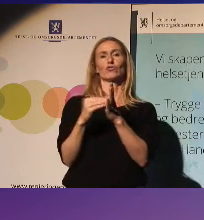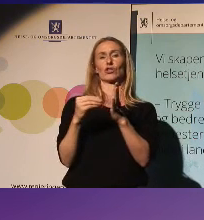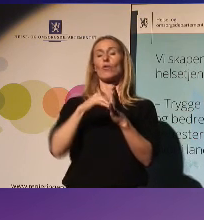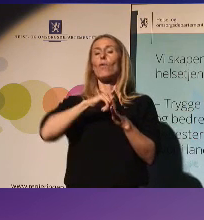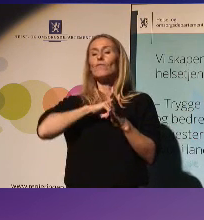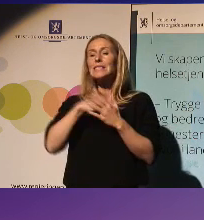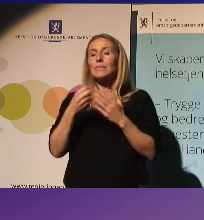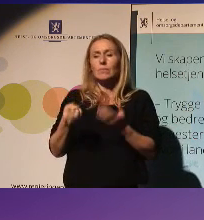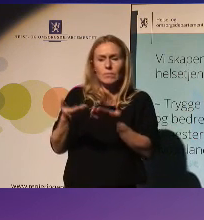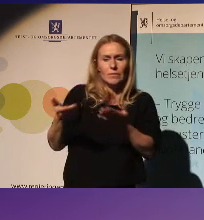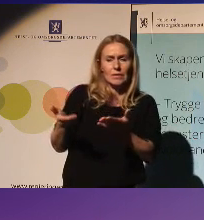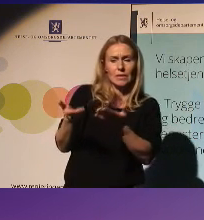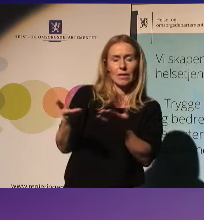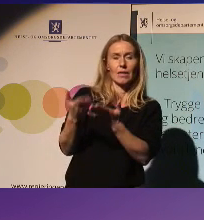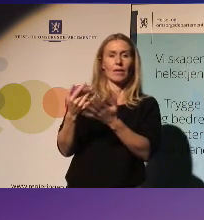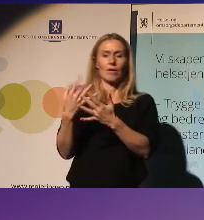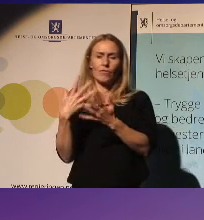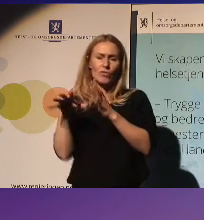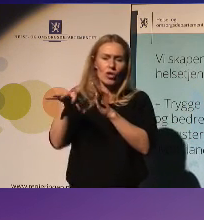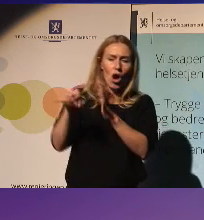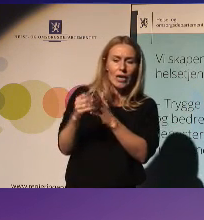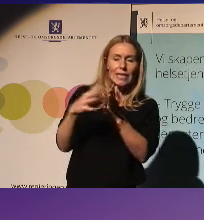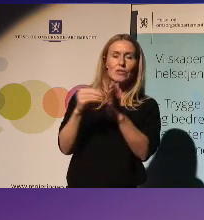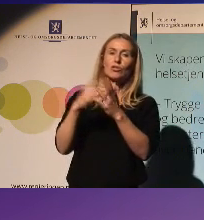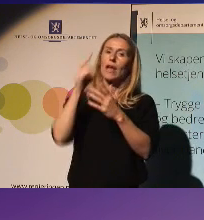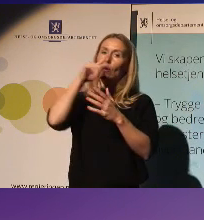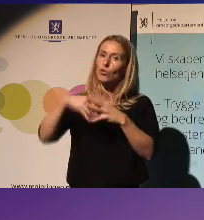vi bare klarte å få tak i de ressursene.